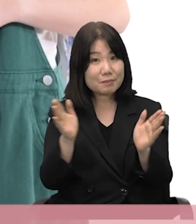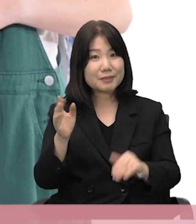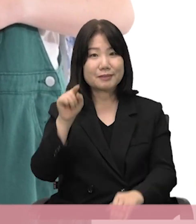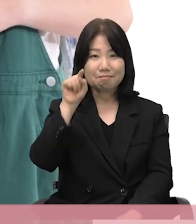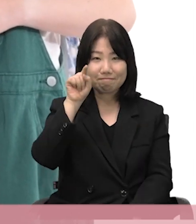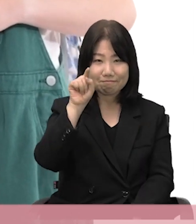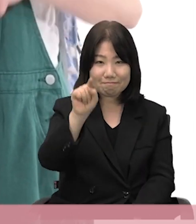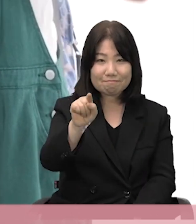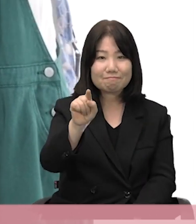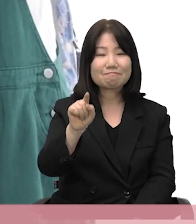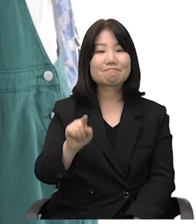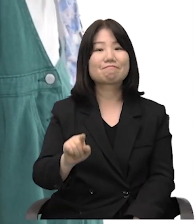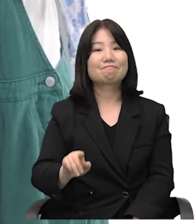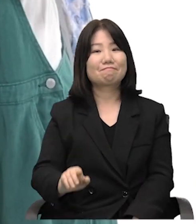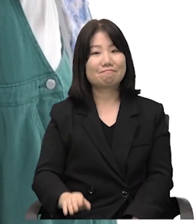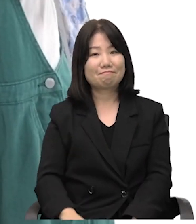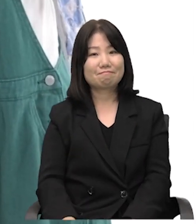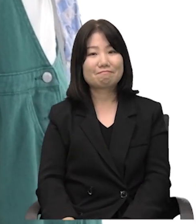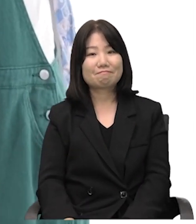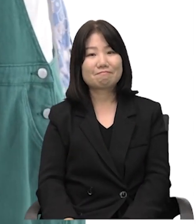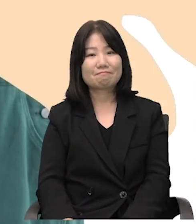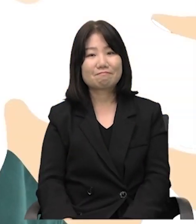버튼을 눌러볼게요.